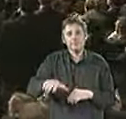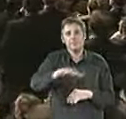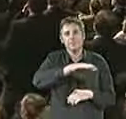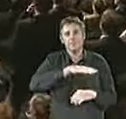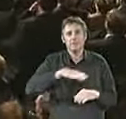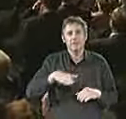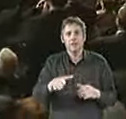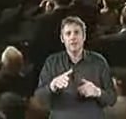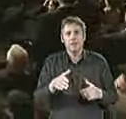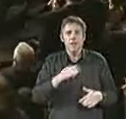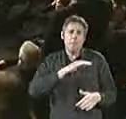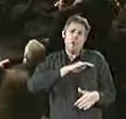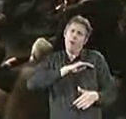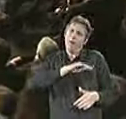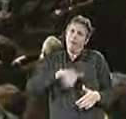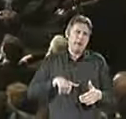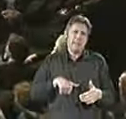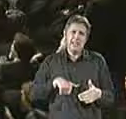pour terminer,